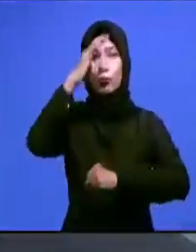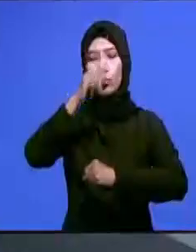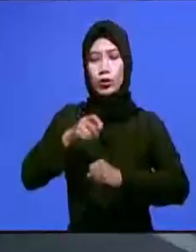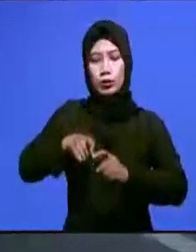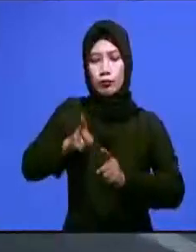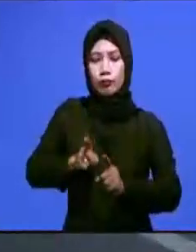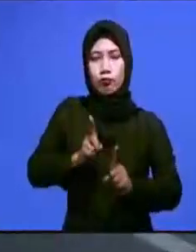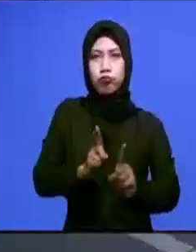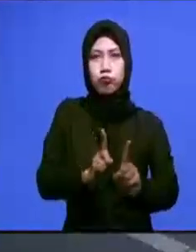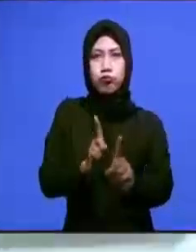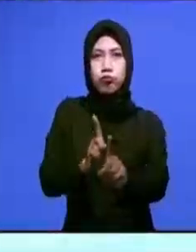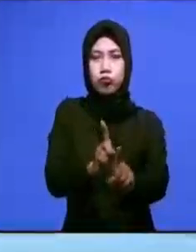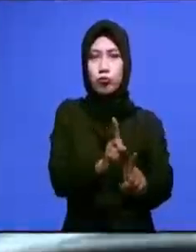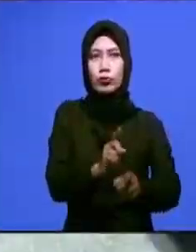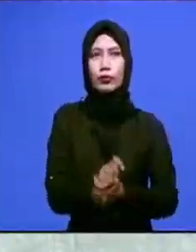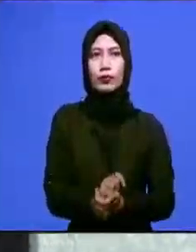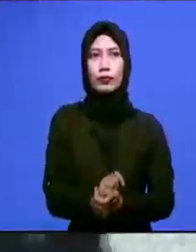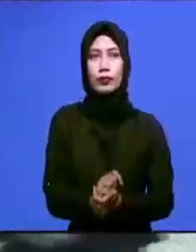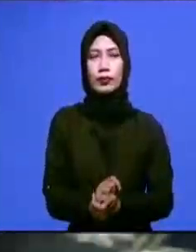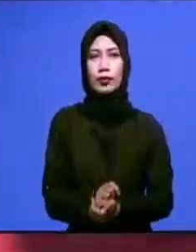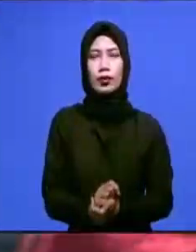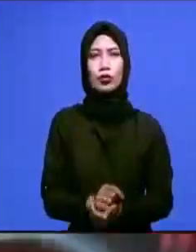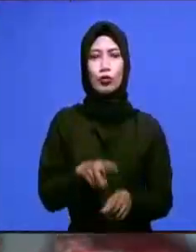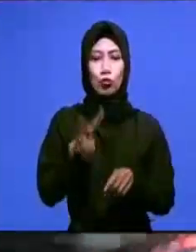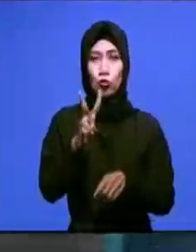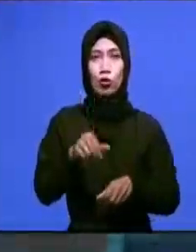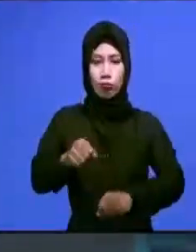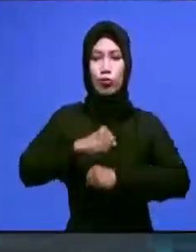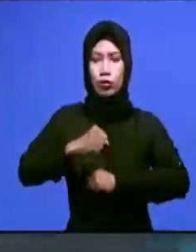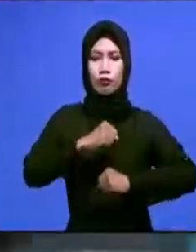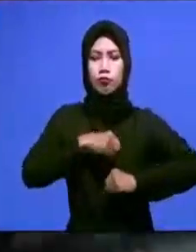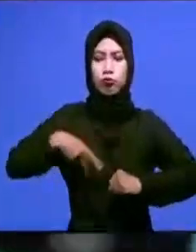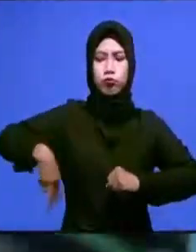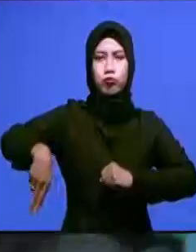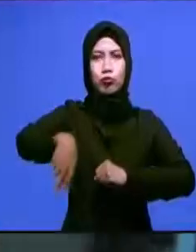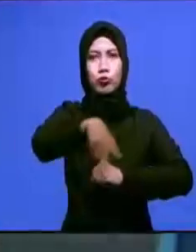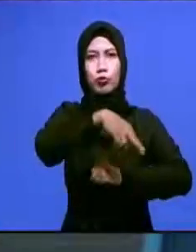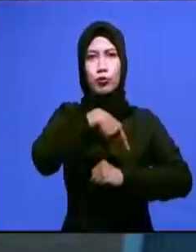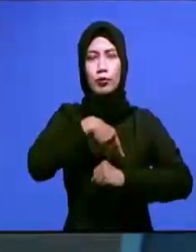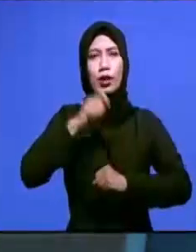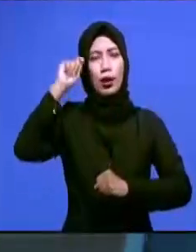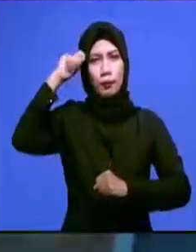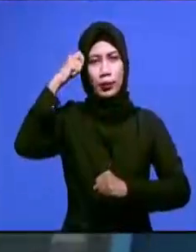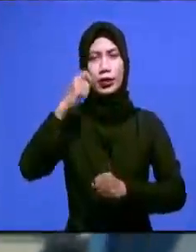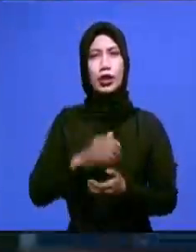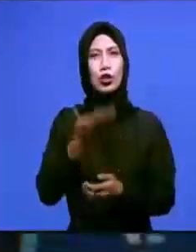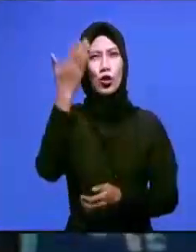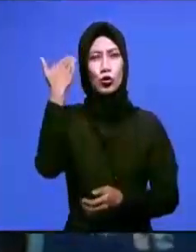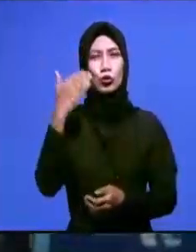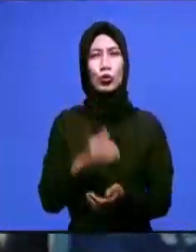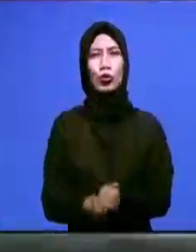Mereka berkeliling kota dengan 2 kuda sebagai cara memperingati perjuangan para pahlawan yang telah gugur memerdekakan negara